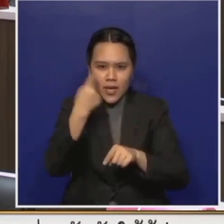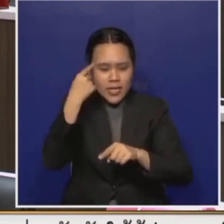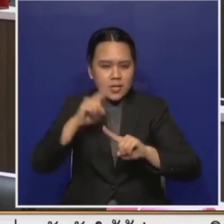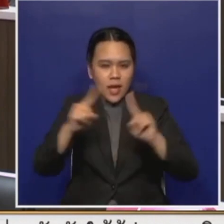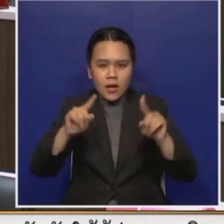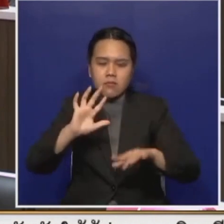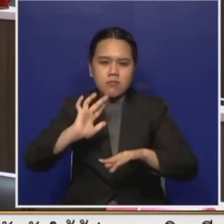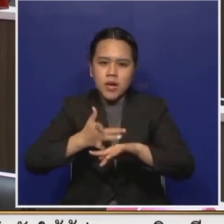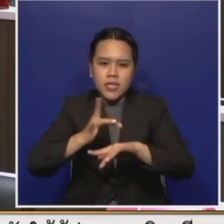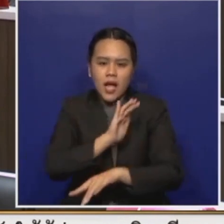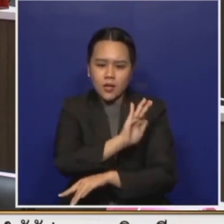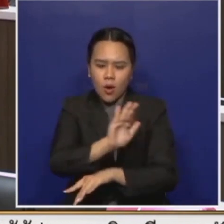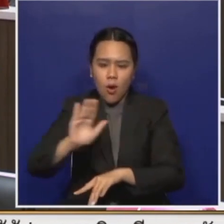นบ